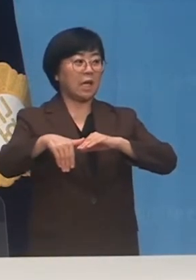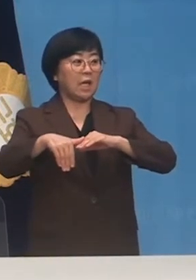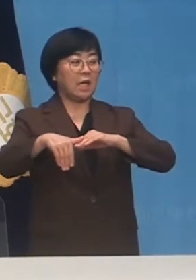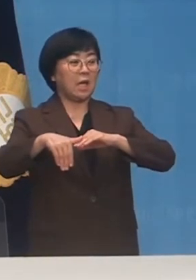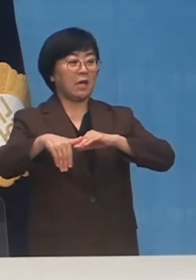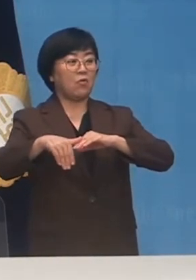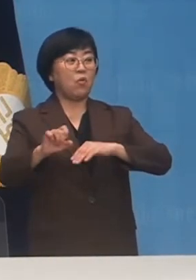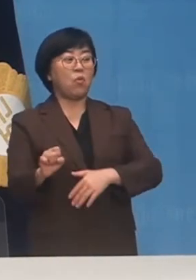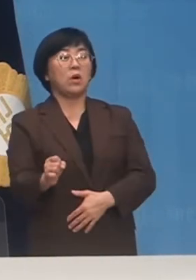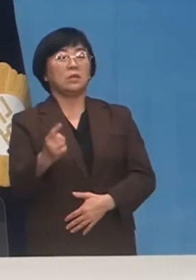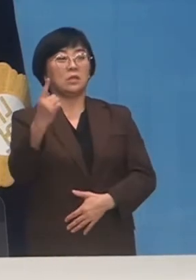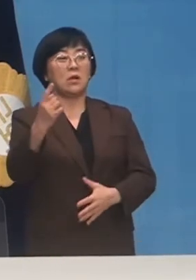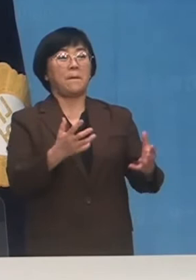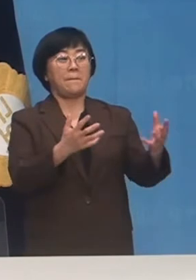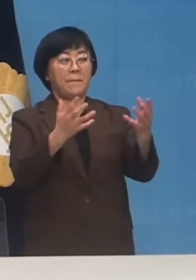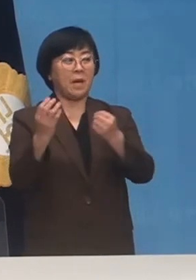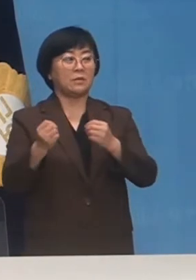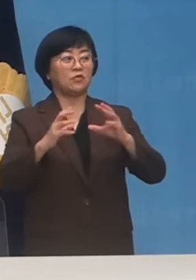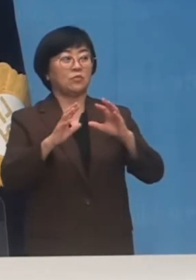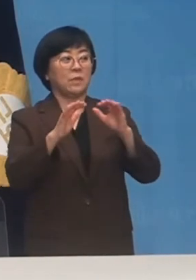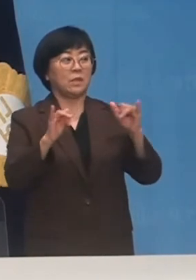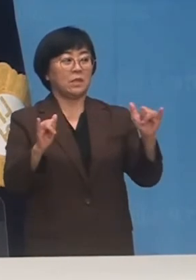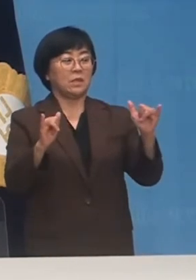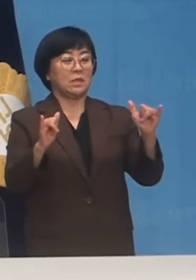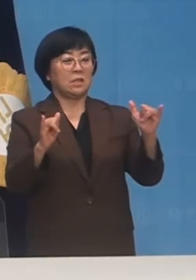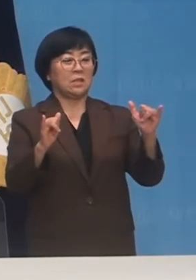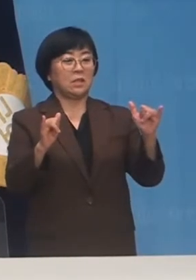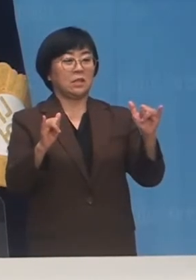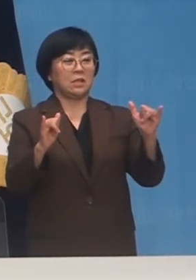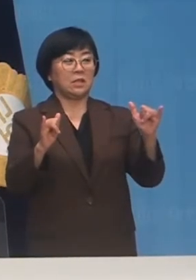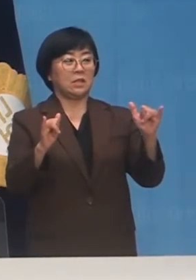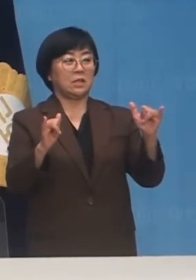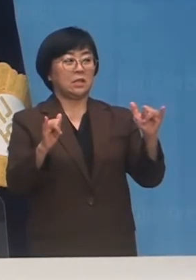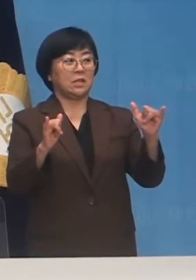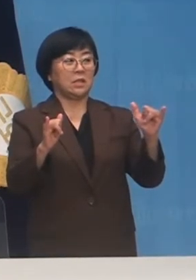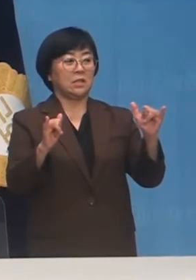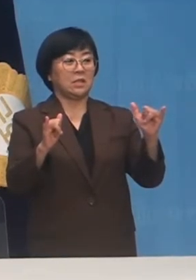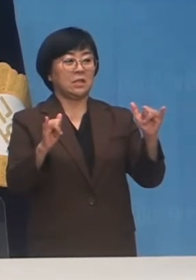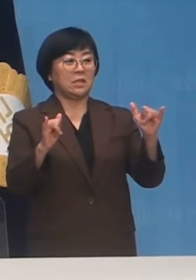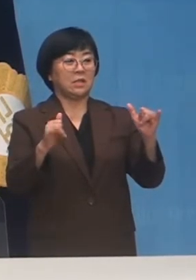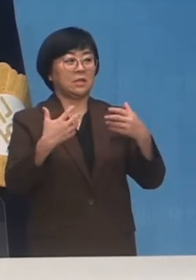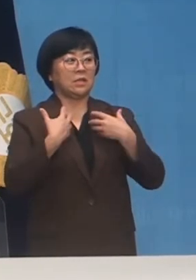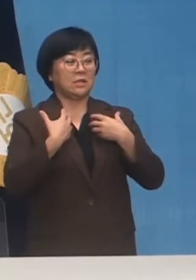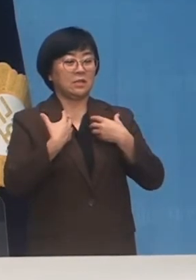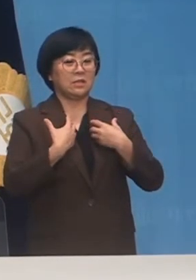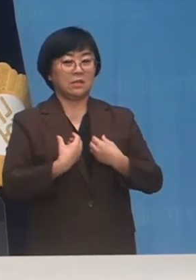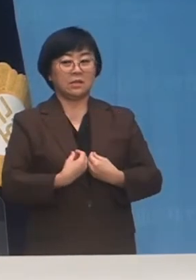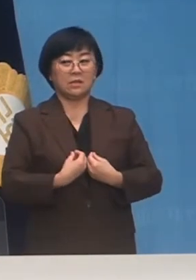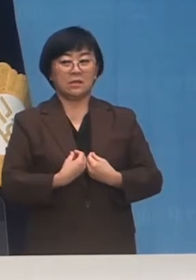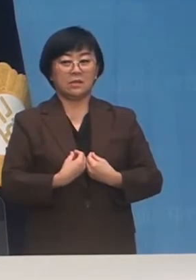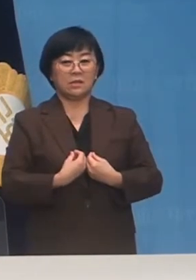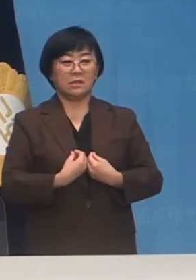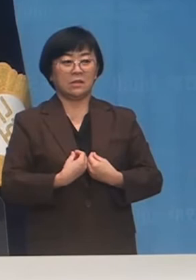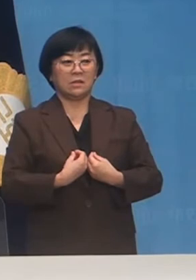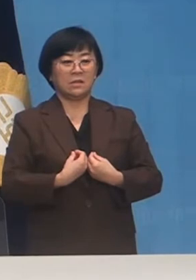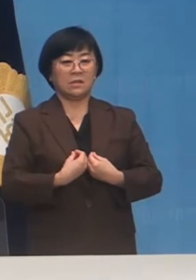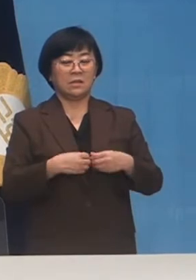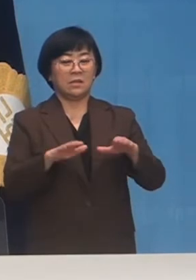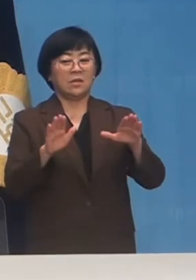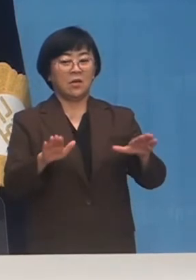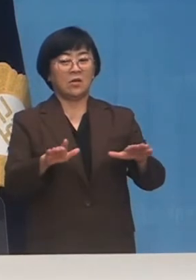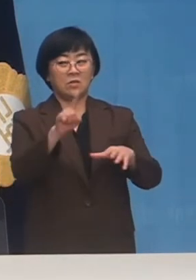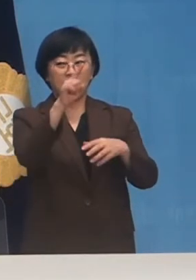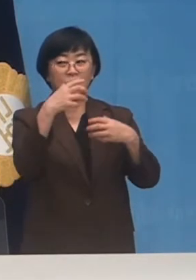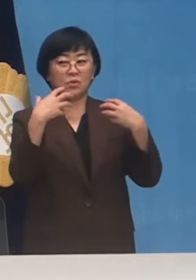인해 많은 국민들은 절망에 빠져 있다. 현